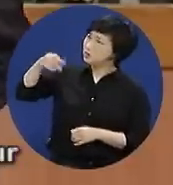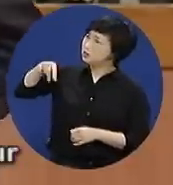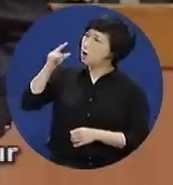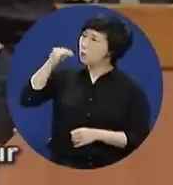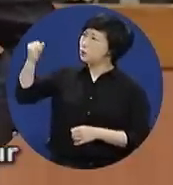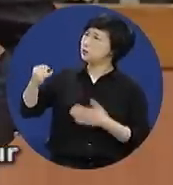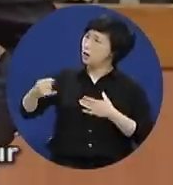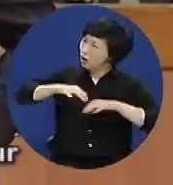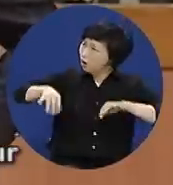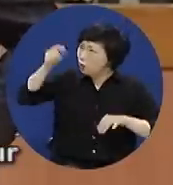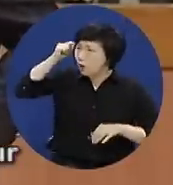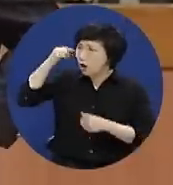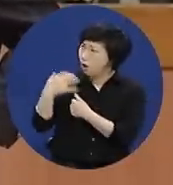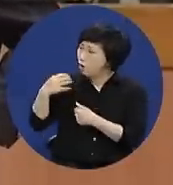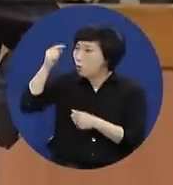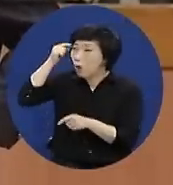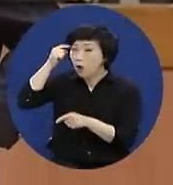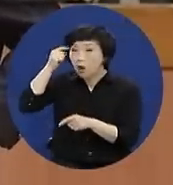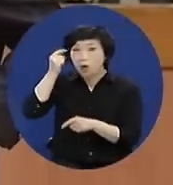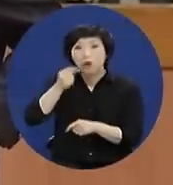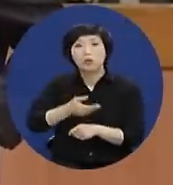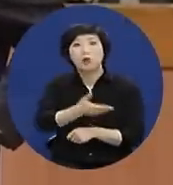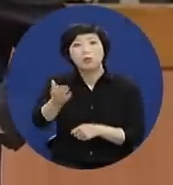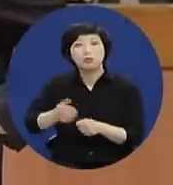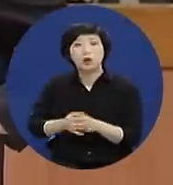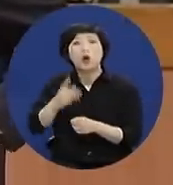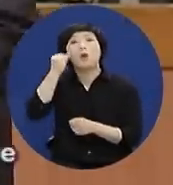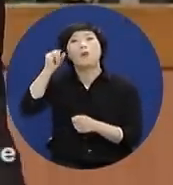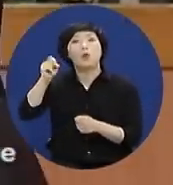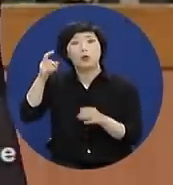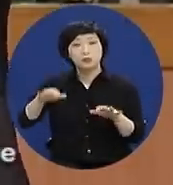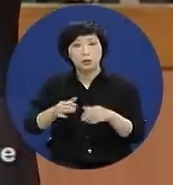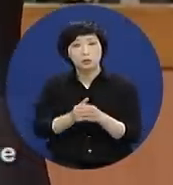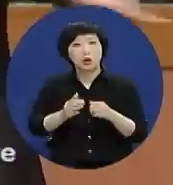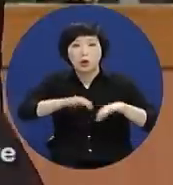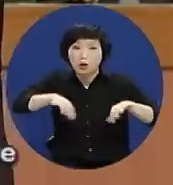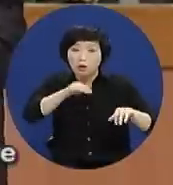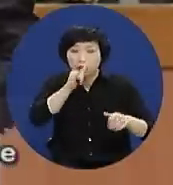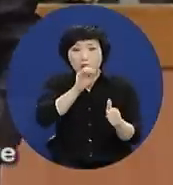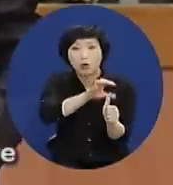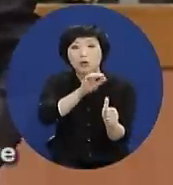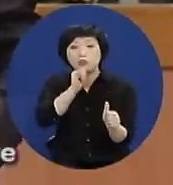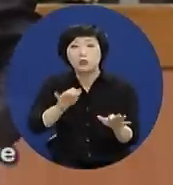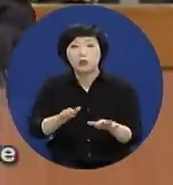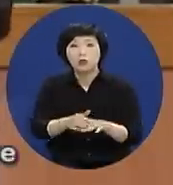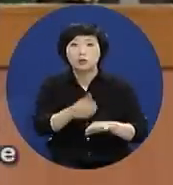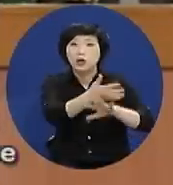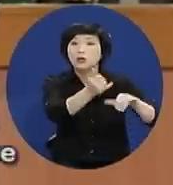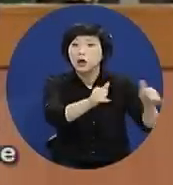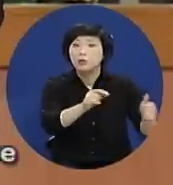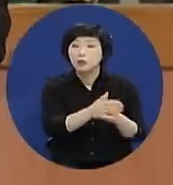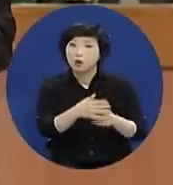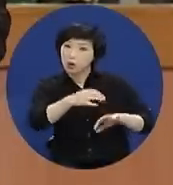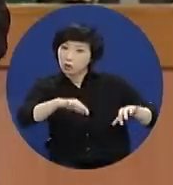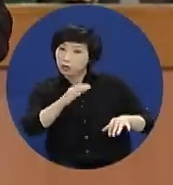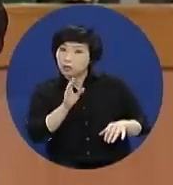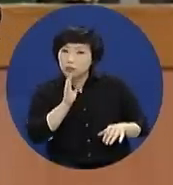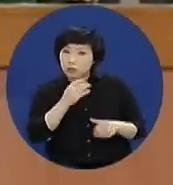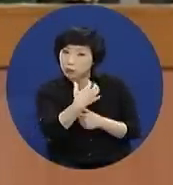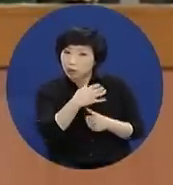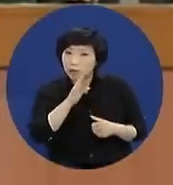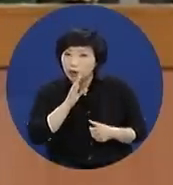いいのになぜ姑がいちいち感しますかお母さんだからですねよその人だったらおせかはしませ